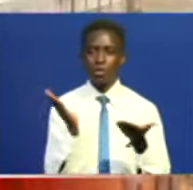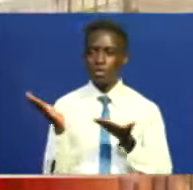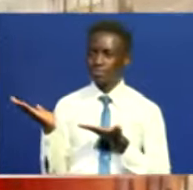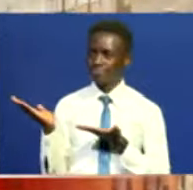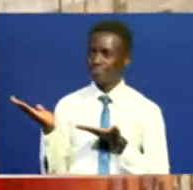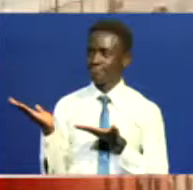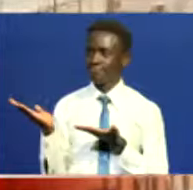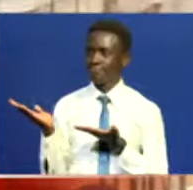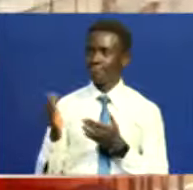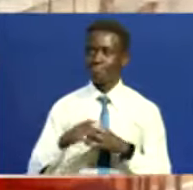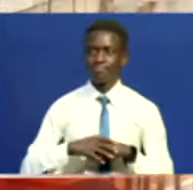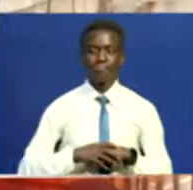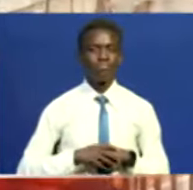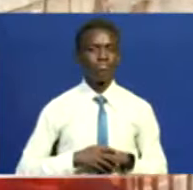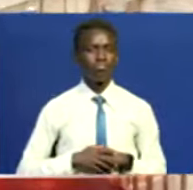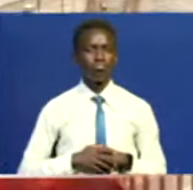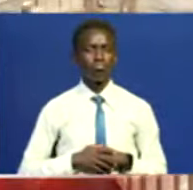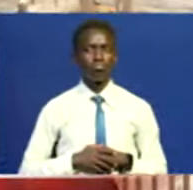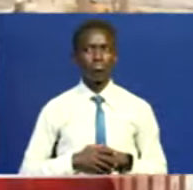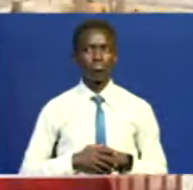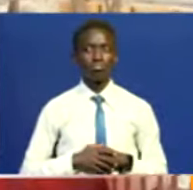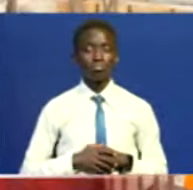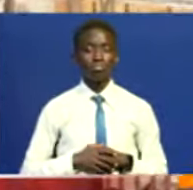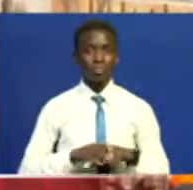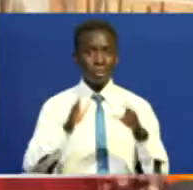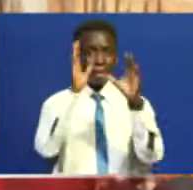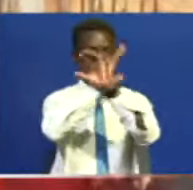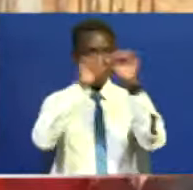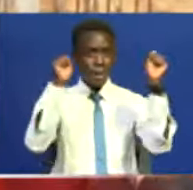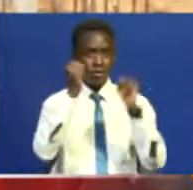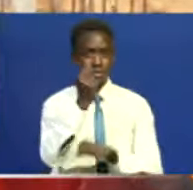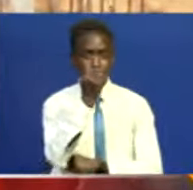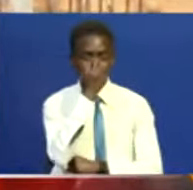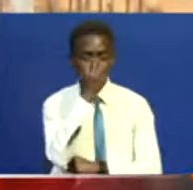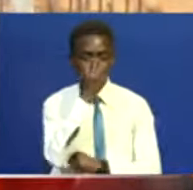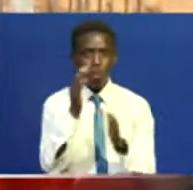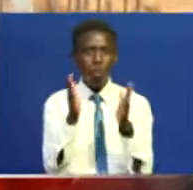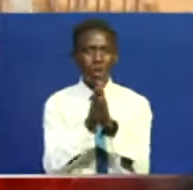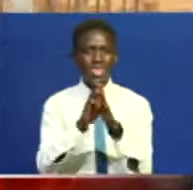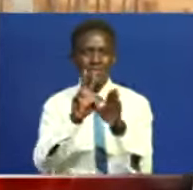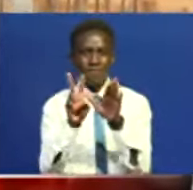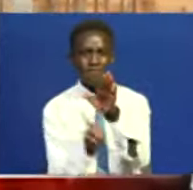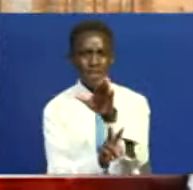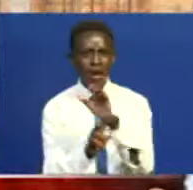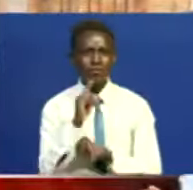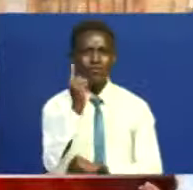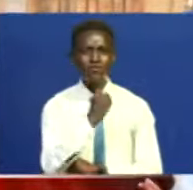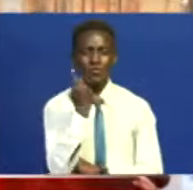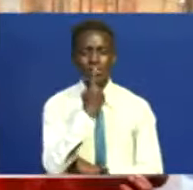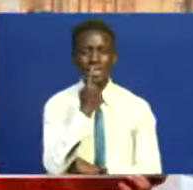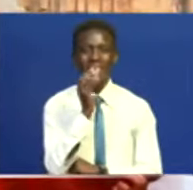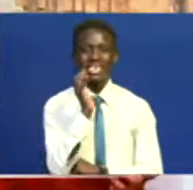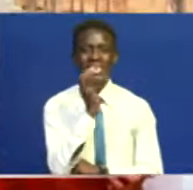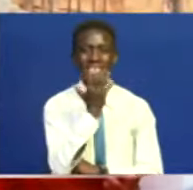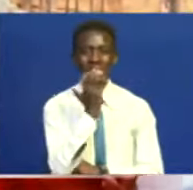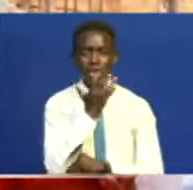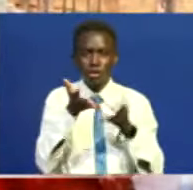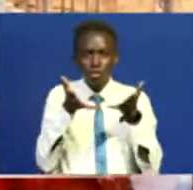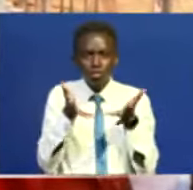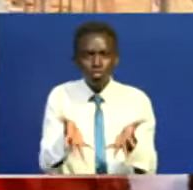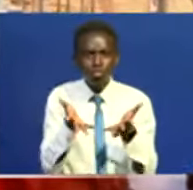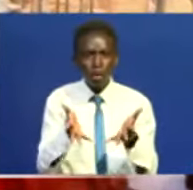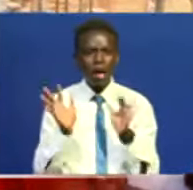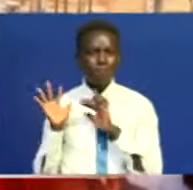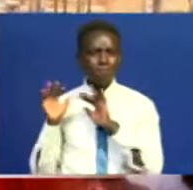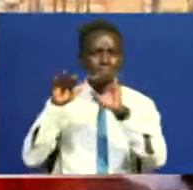Kuna kampuni ya simiti, watu wengi wanafanya kazi. Rais William Ruto na naibu wake Rigathi Gachagua na viongozi wengine hii leo walikita kambi